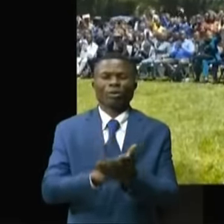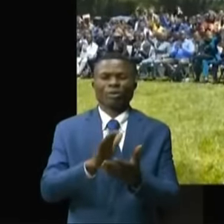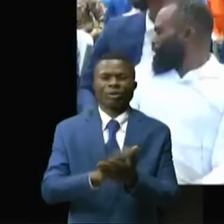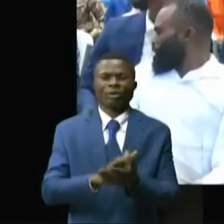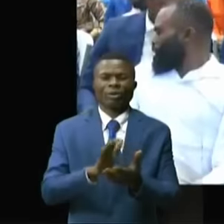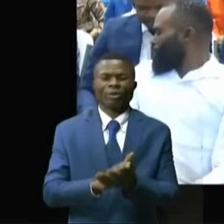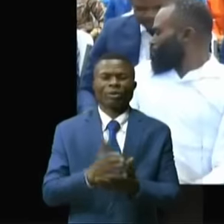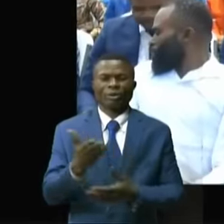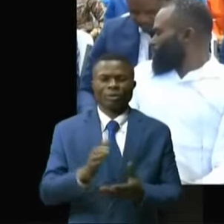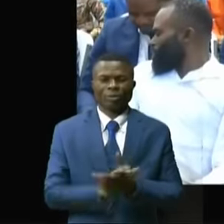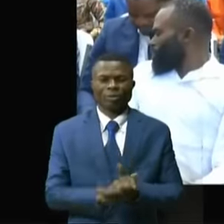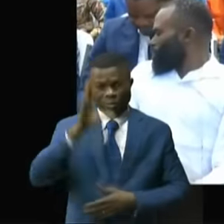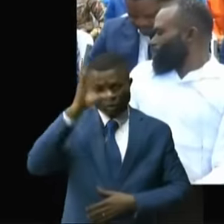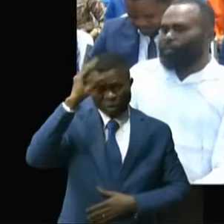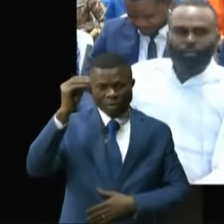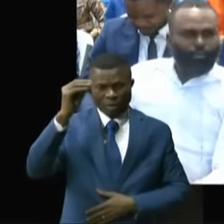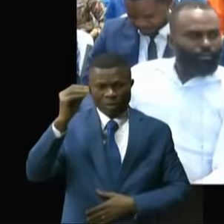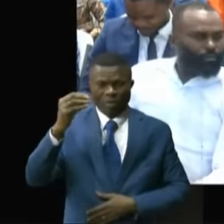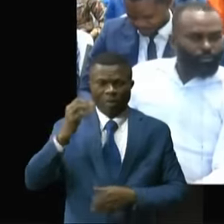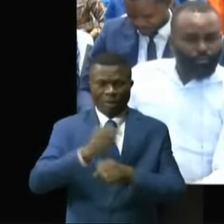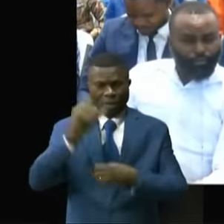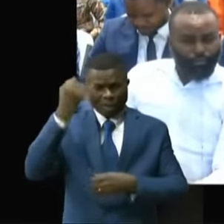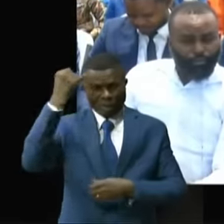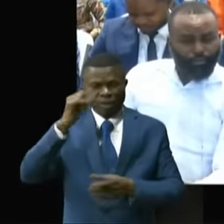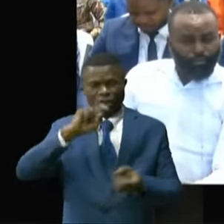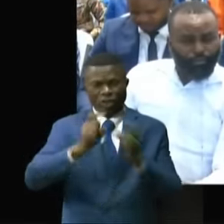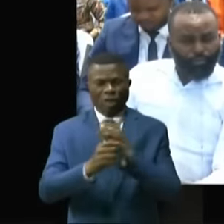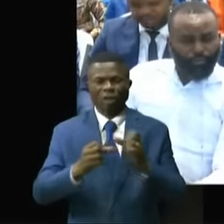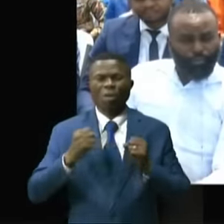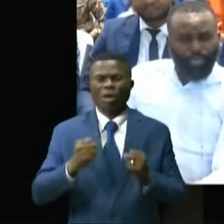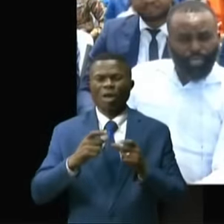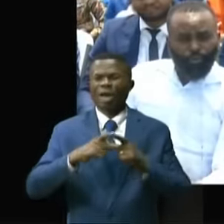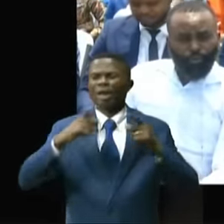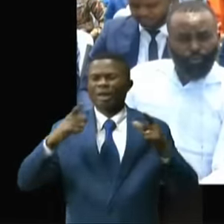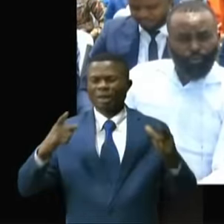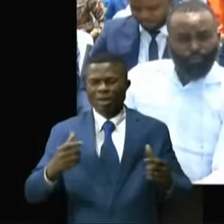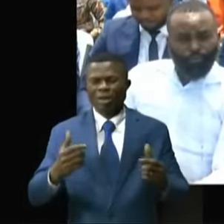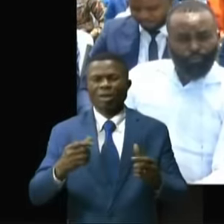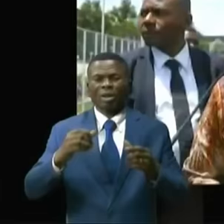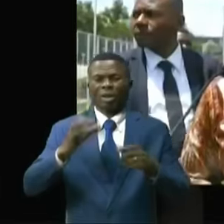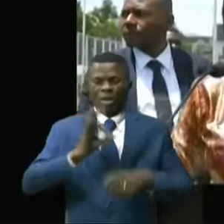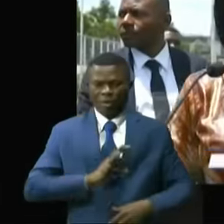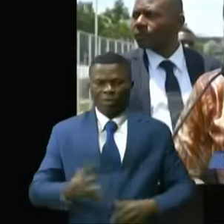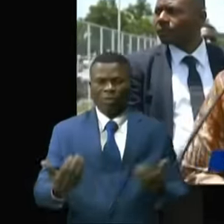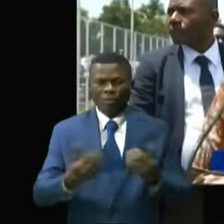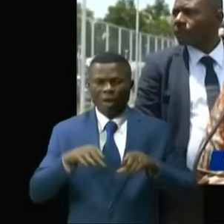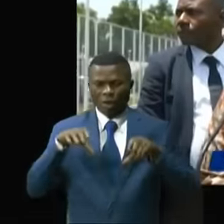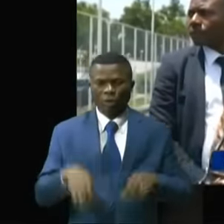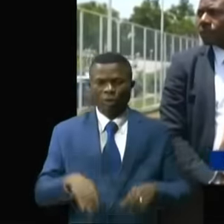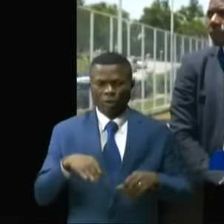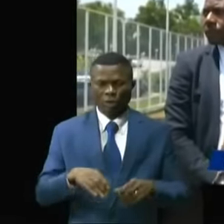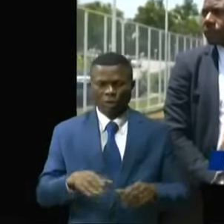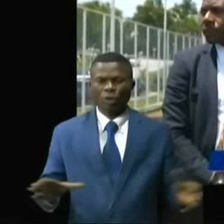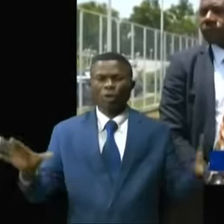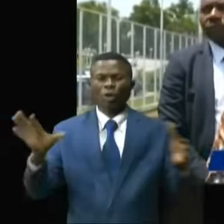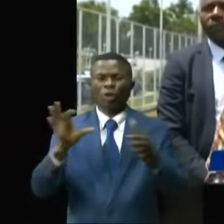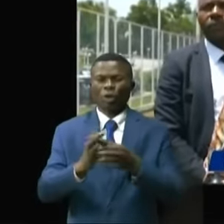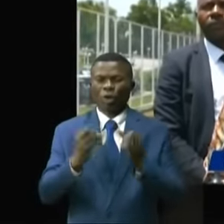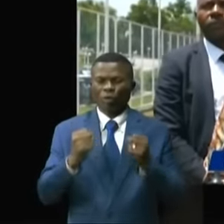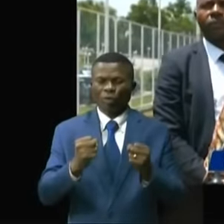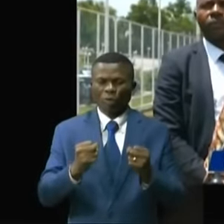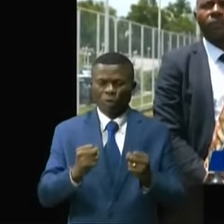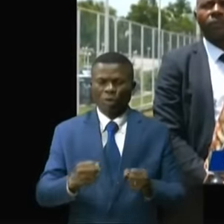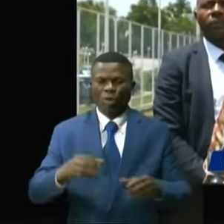l'État l'homme qui a initié des grandes réformes é quiiv d'un Congo solidaire un